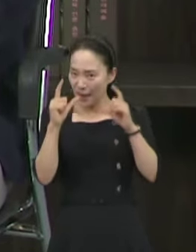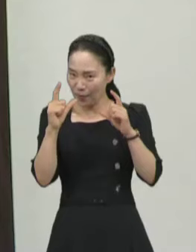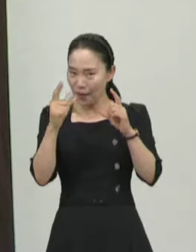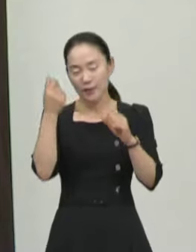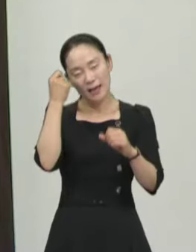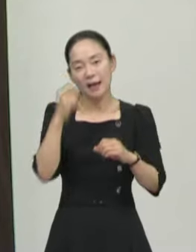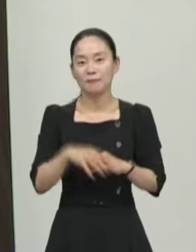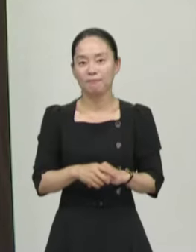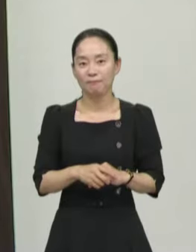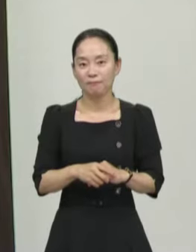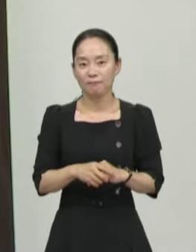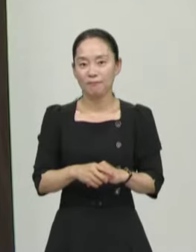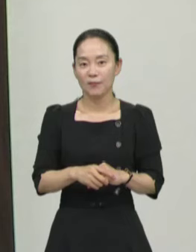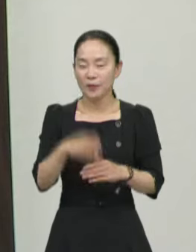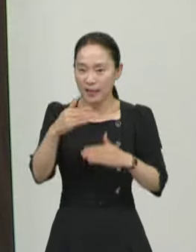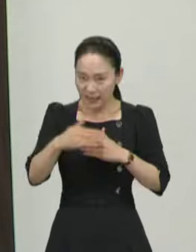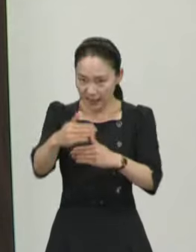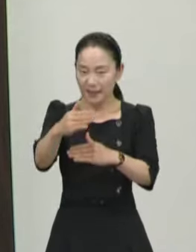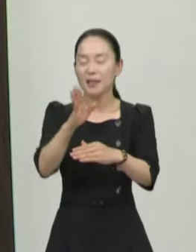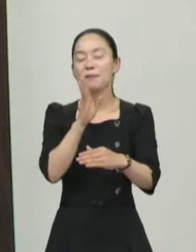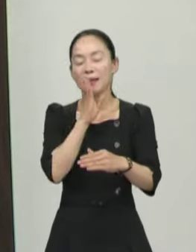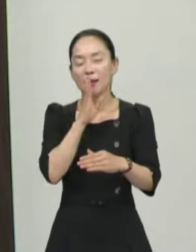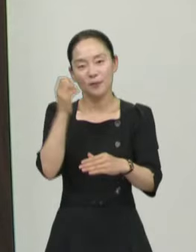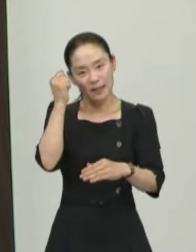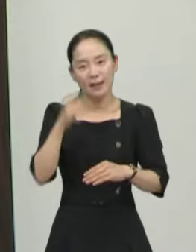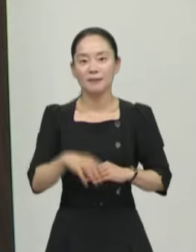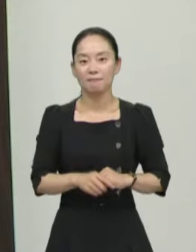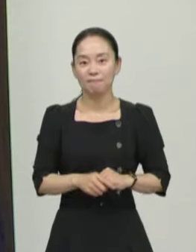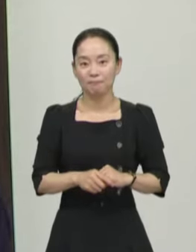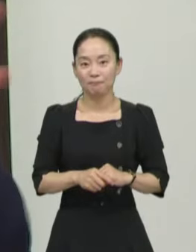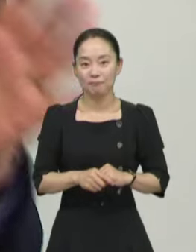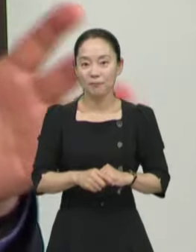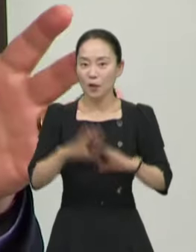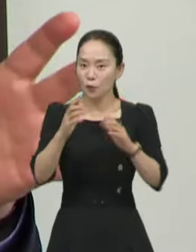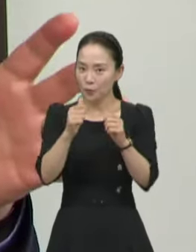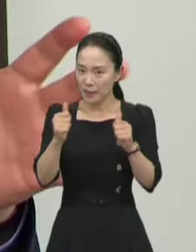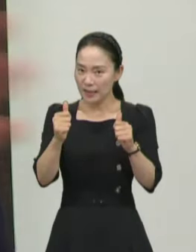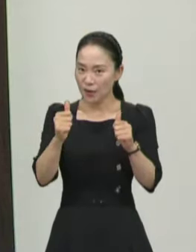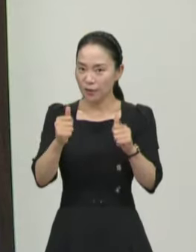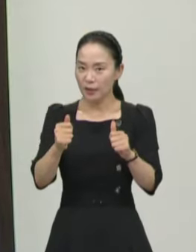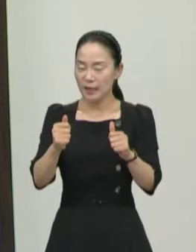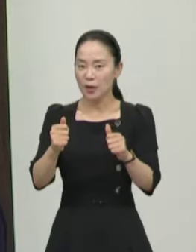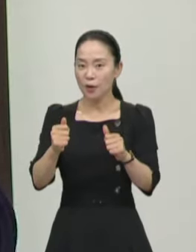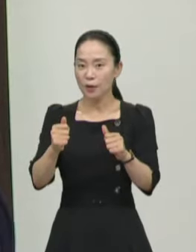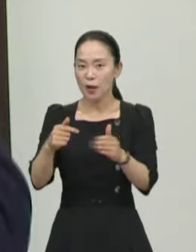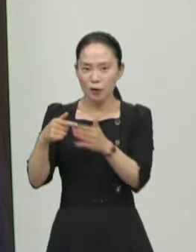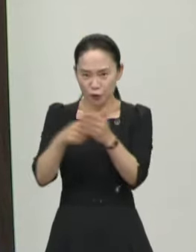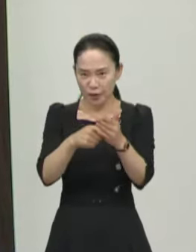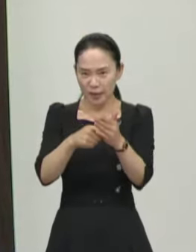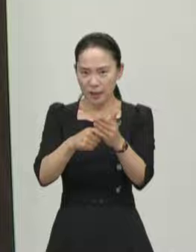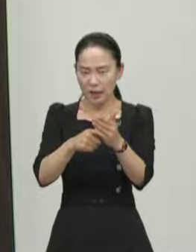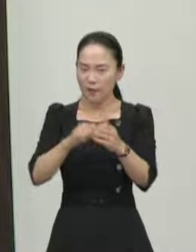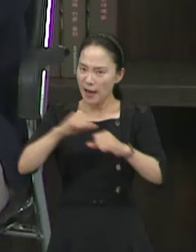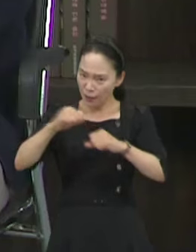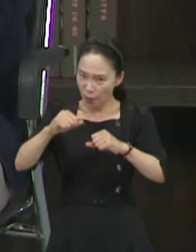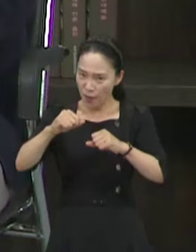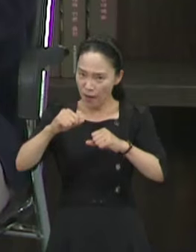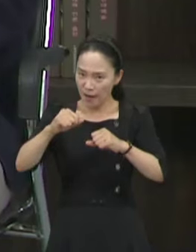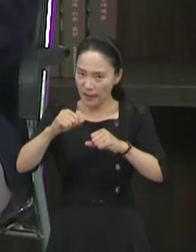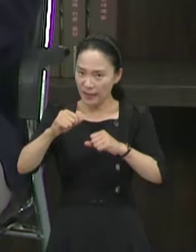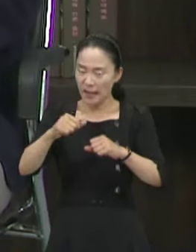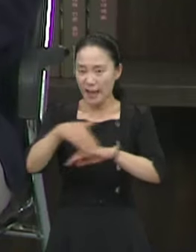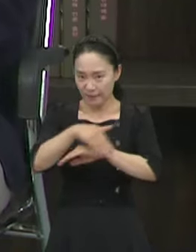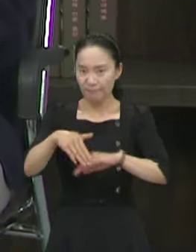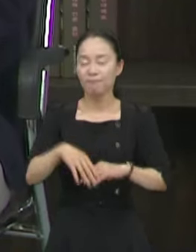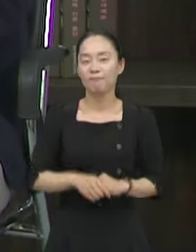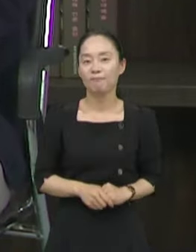분명하다. 그렇게 해야 마땅하다. 그렇게 생각을 하고 그런 국민적인 추진 운동 같은 걸 좀 벌여볼 생각입니다. 그런가